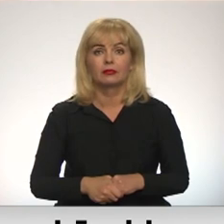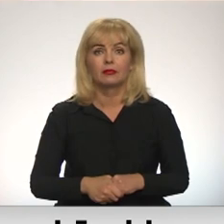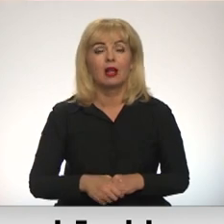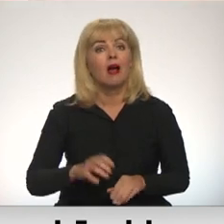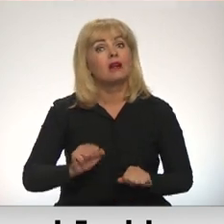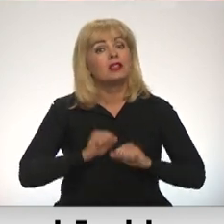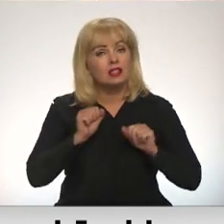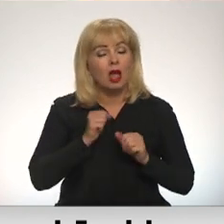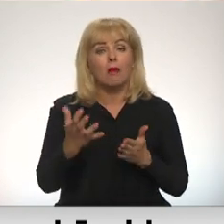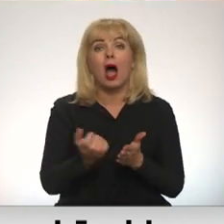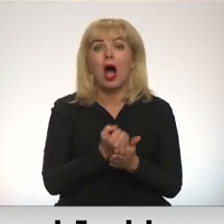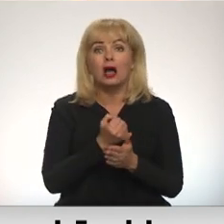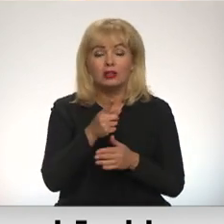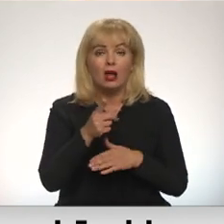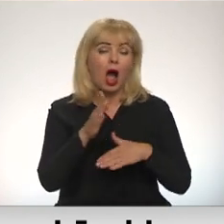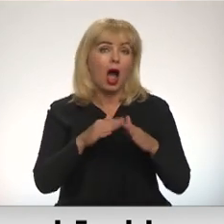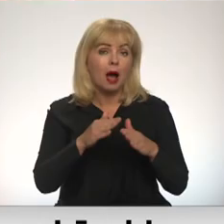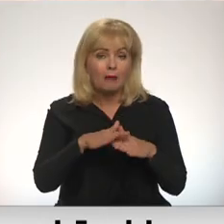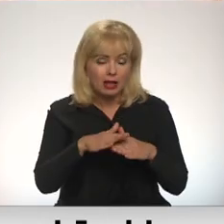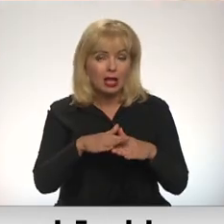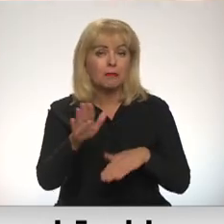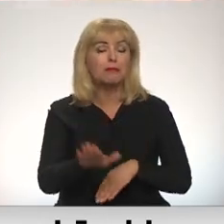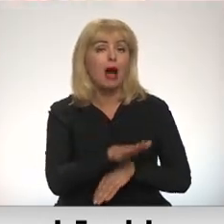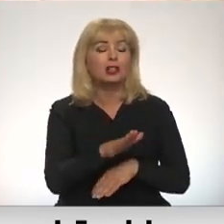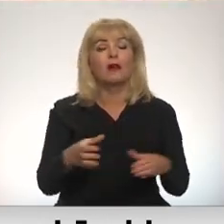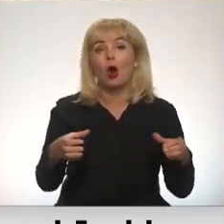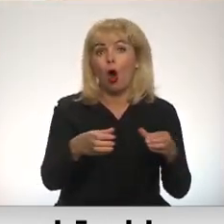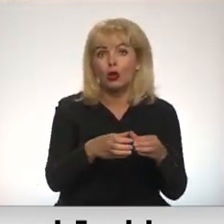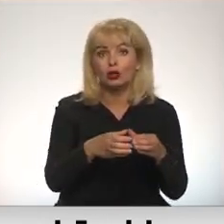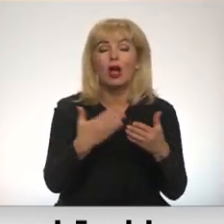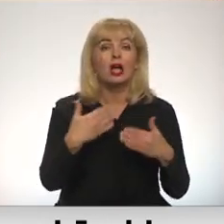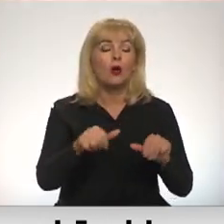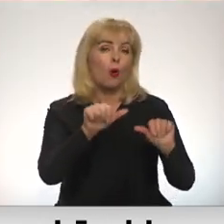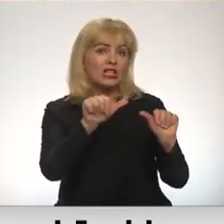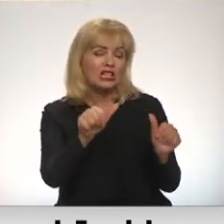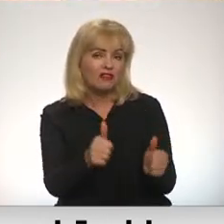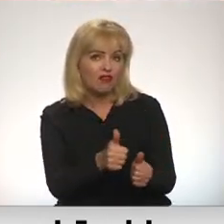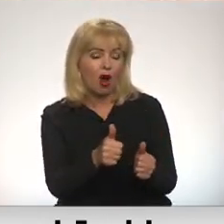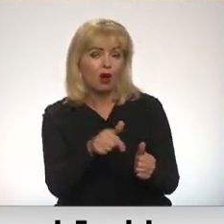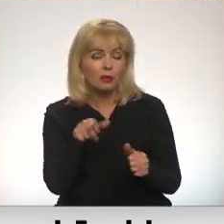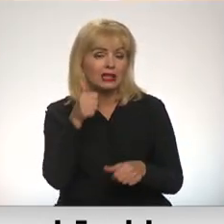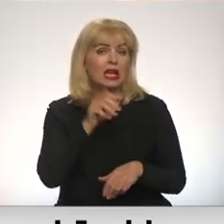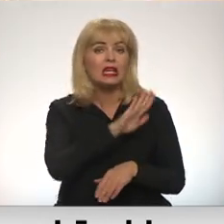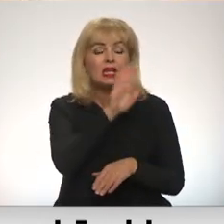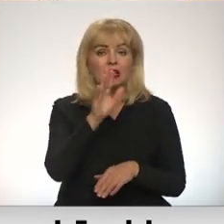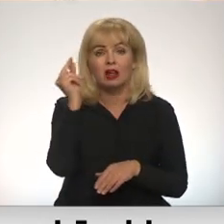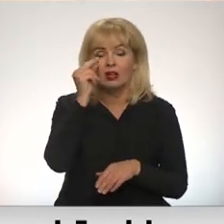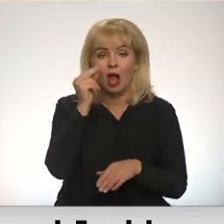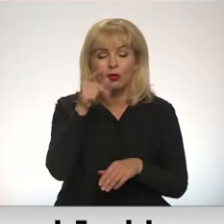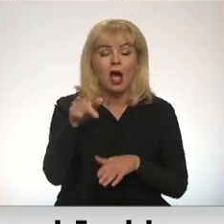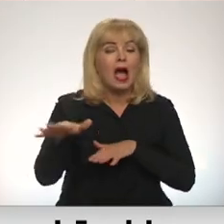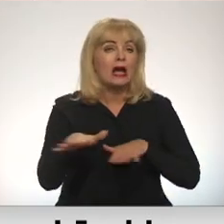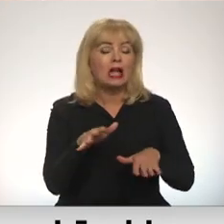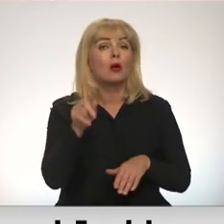Centāmies atrast kādu amatīru ratiņu basketbola kolektīvu, taču tie visi ir izformēti, un nu treniņus ikdienā rīko tikai izlase un